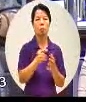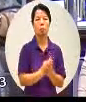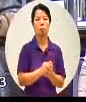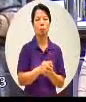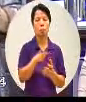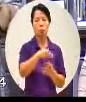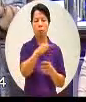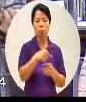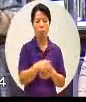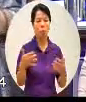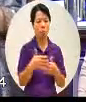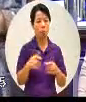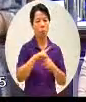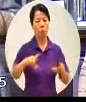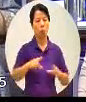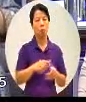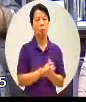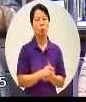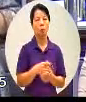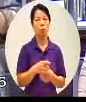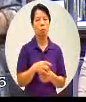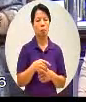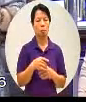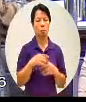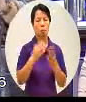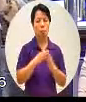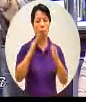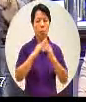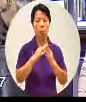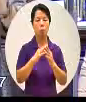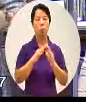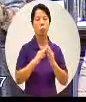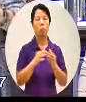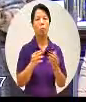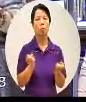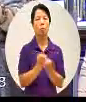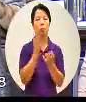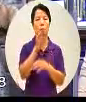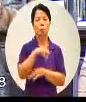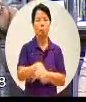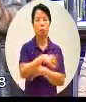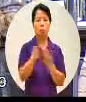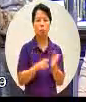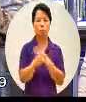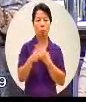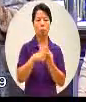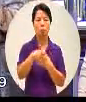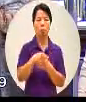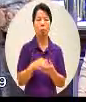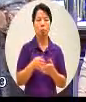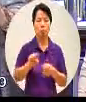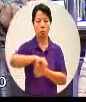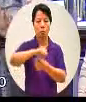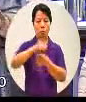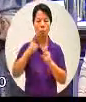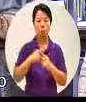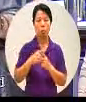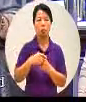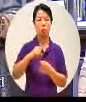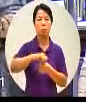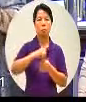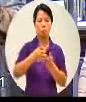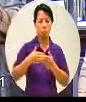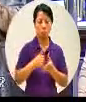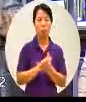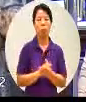更多。所以我们这个部分，我们总是认为都发局伊应该在专业上。应该增加人力上也要增